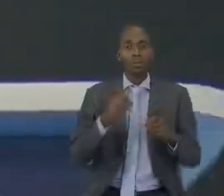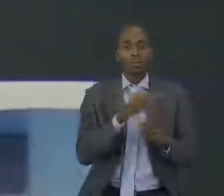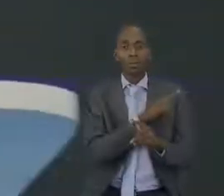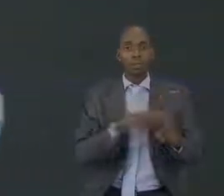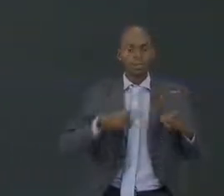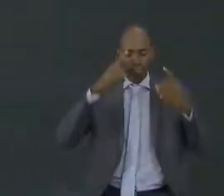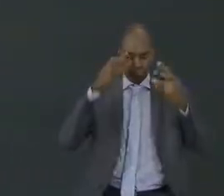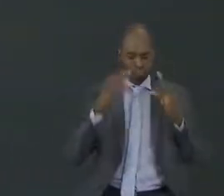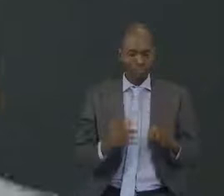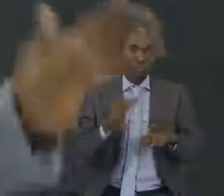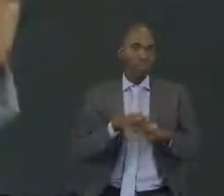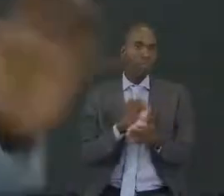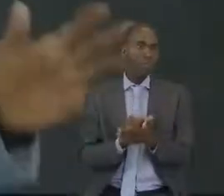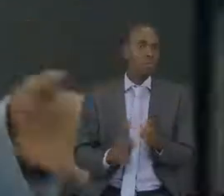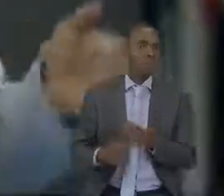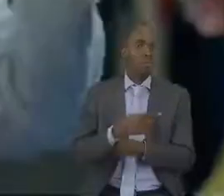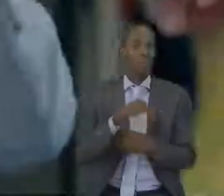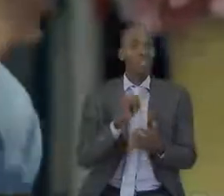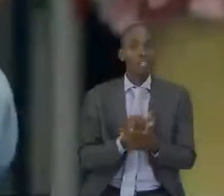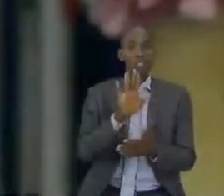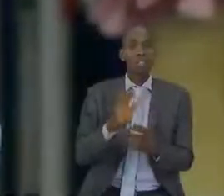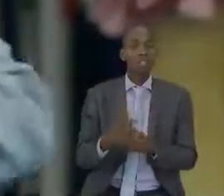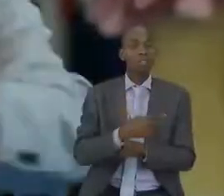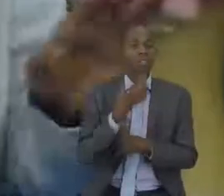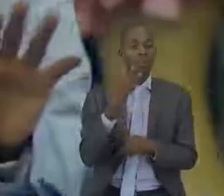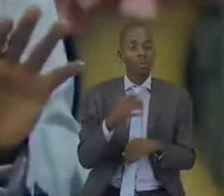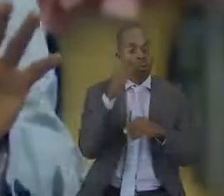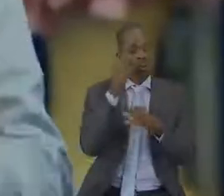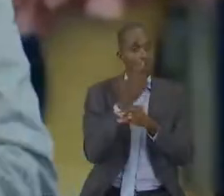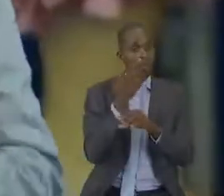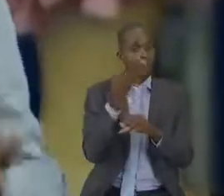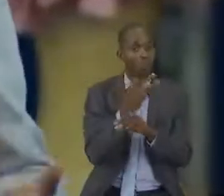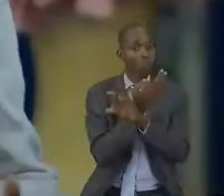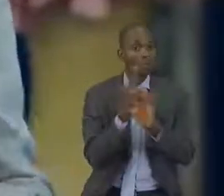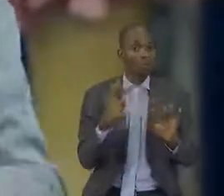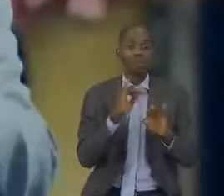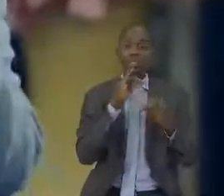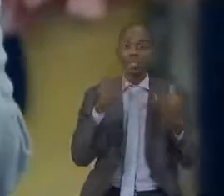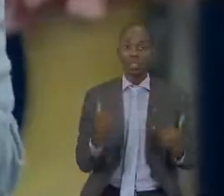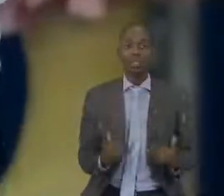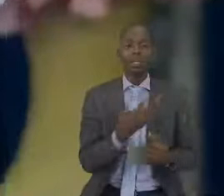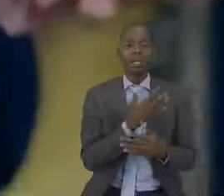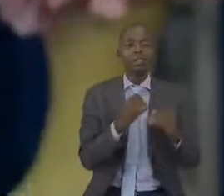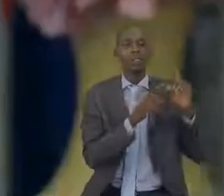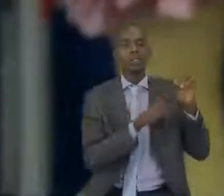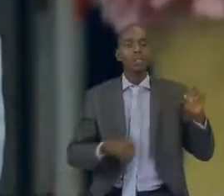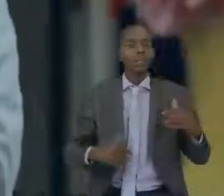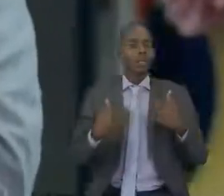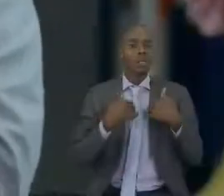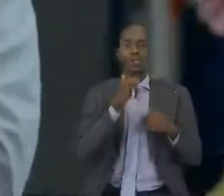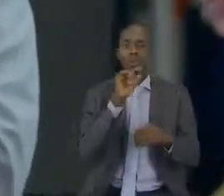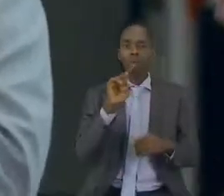ce jour-là, que leur jour de libération était venu. Et le Seigneur non seulement a